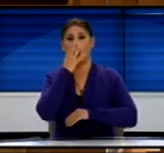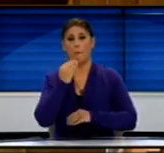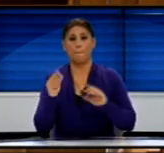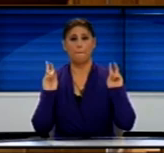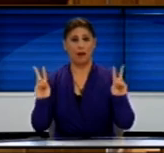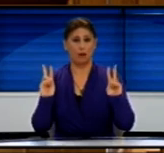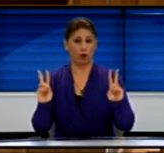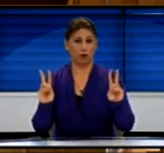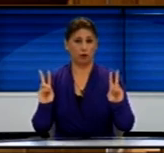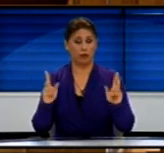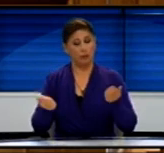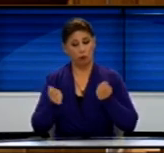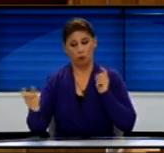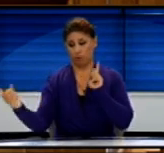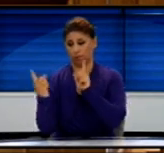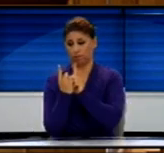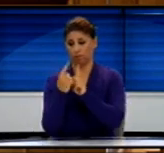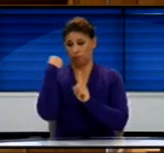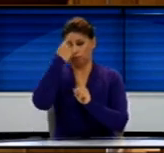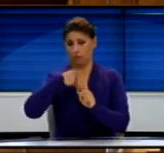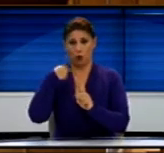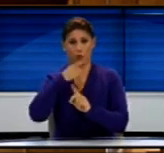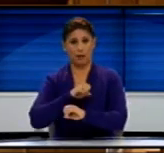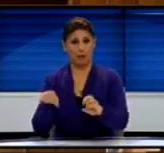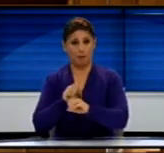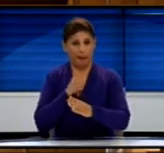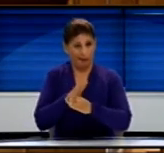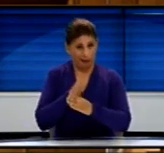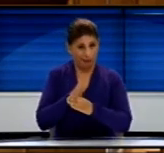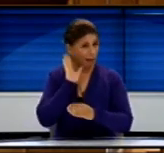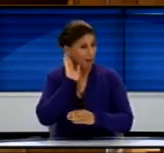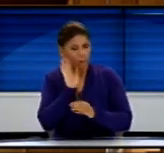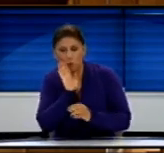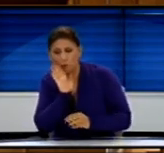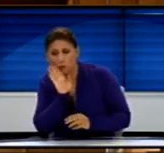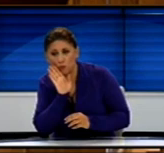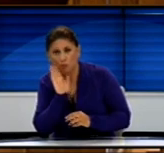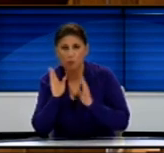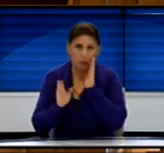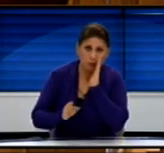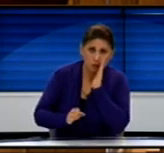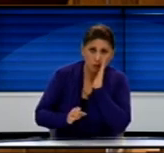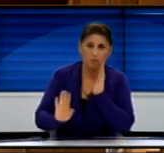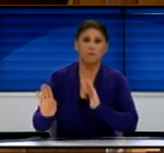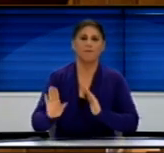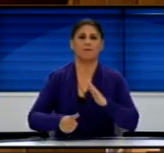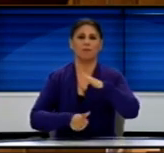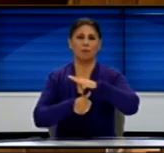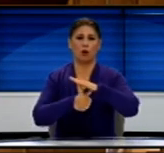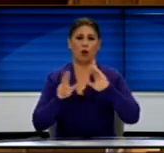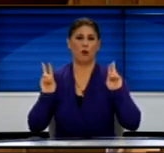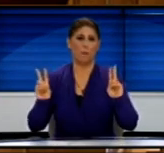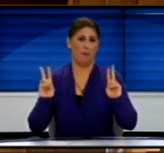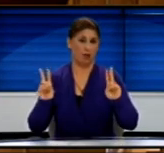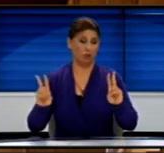του κάνετε κατηδίαν ενημέρωση. Στα κρυφά δηλαδή και στο αυτή. Λοιπόν, ο πρόεδρος του ΠΑΣΟΚ δεν θα